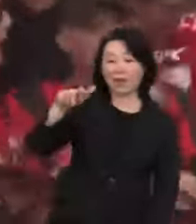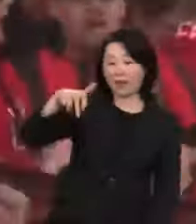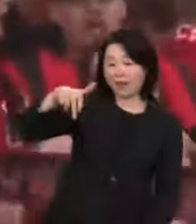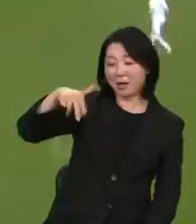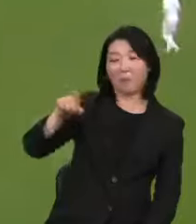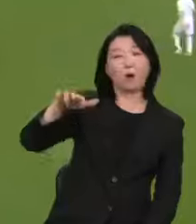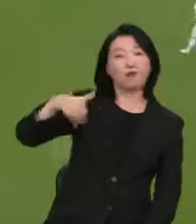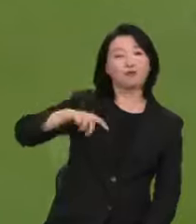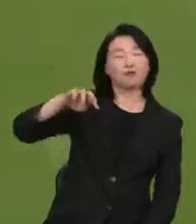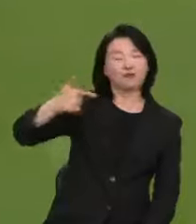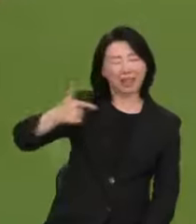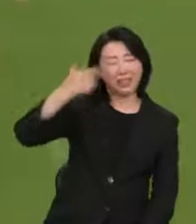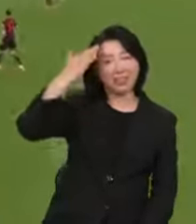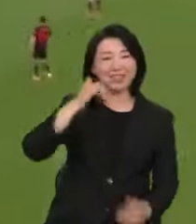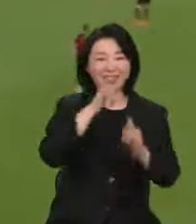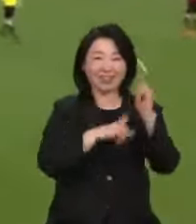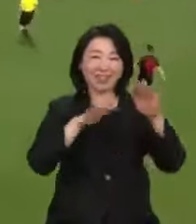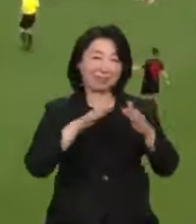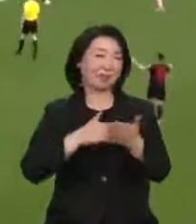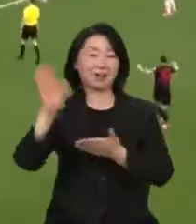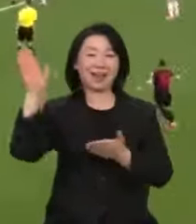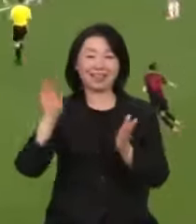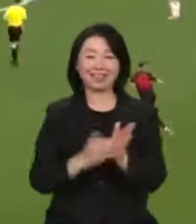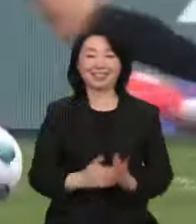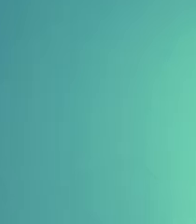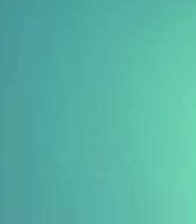흑역사도 이제는 뻥 하고 차버렸습니다.